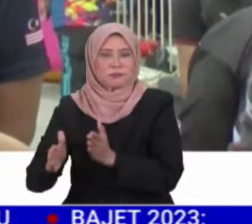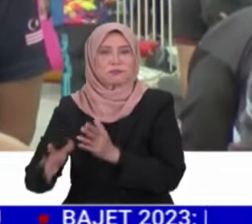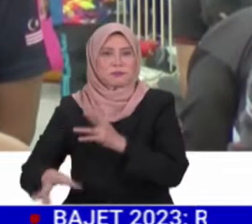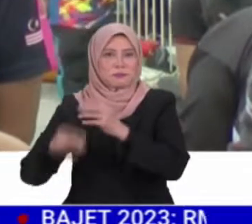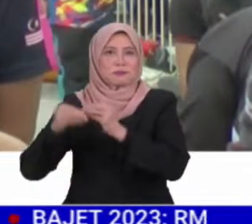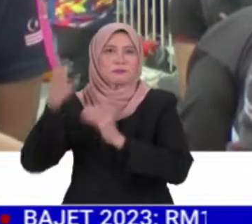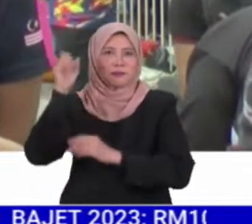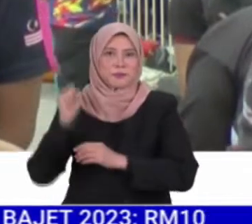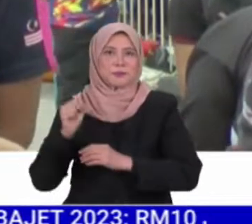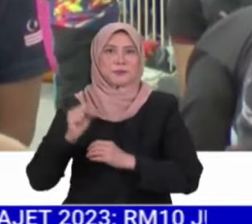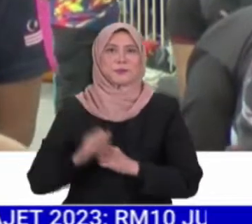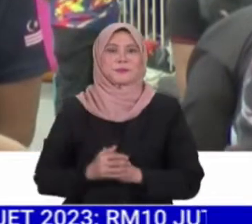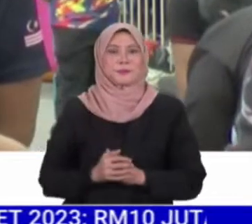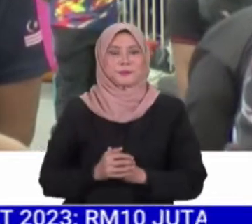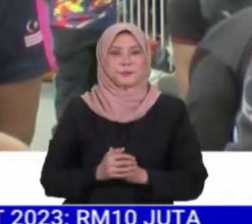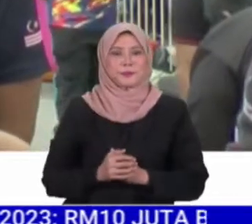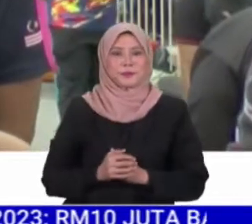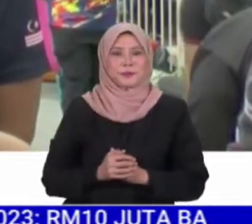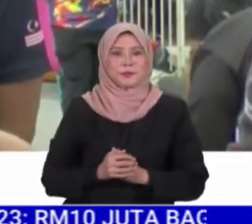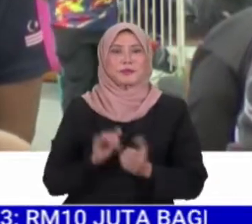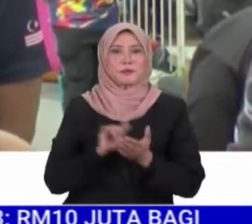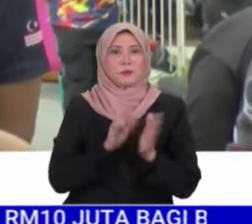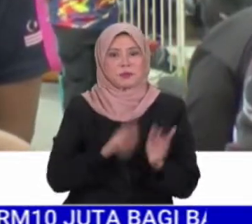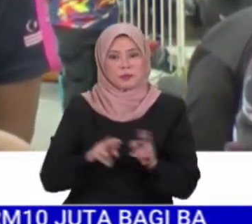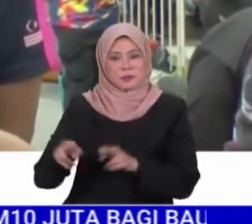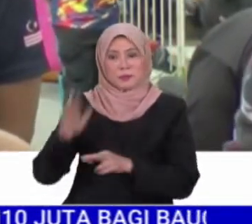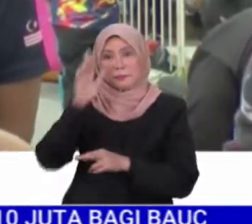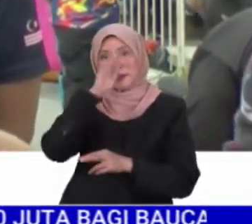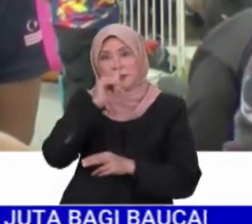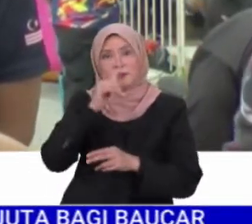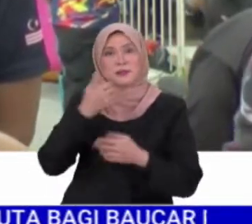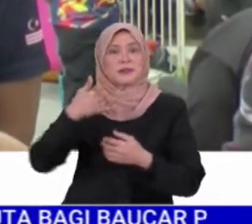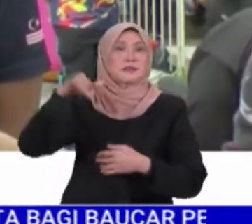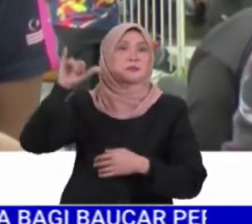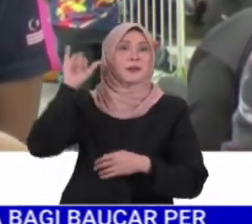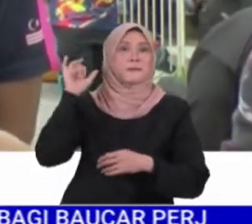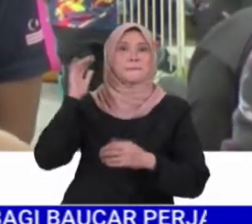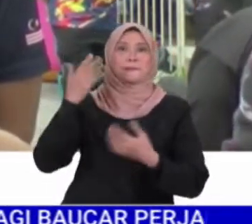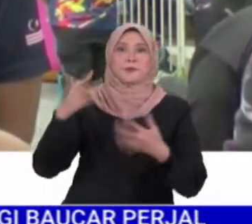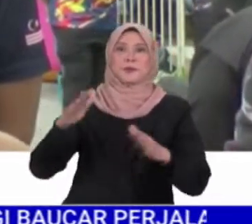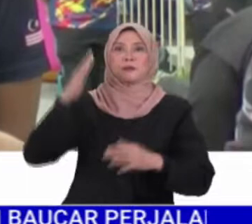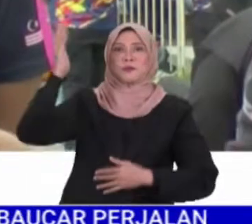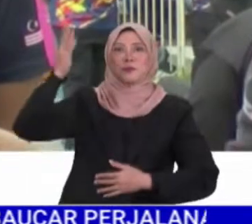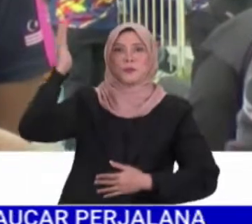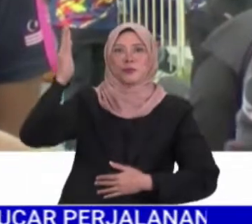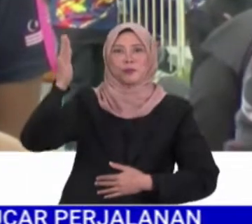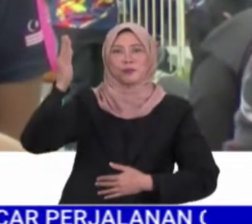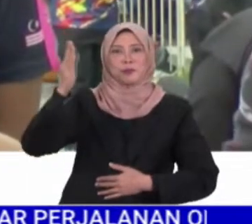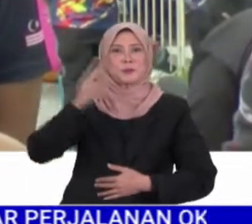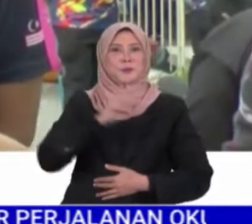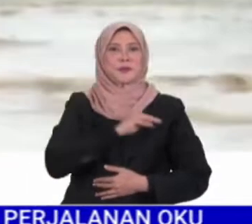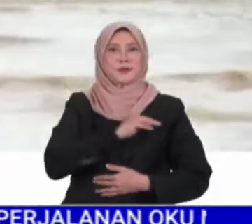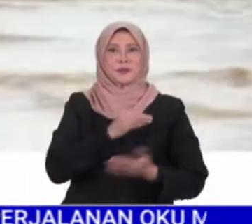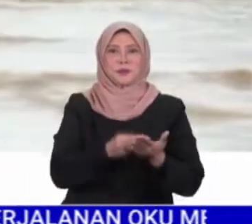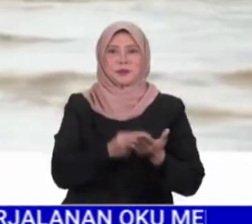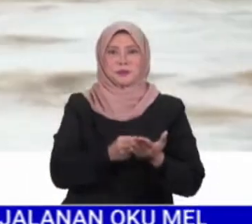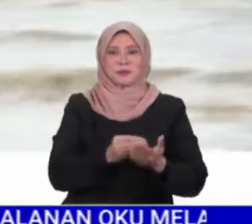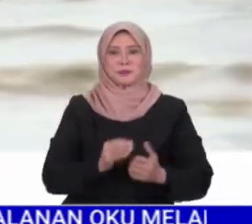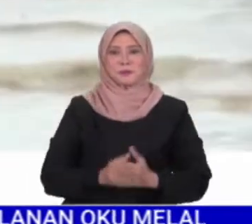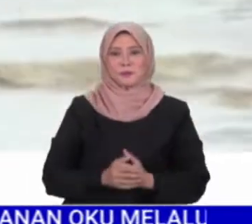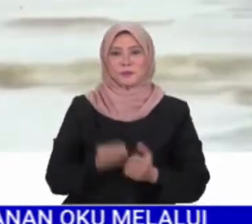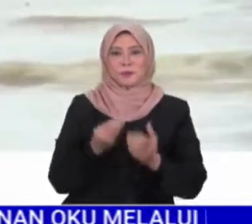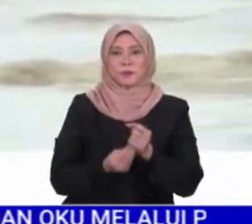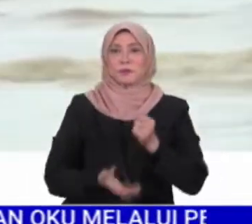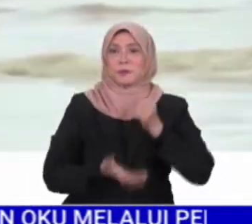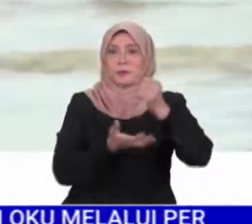merupakan sebahagian daripada perancangan negeri Melaka yang juga telah dibentangkan semalam oleh Yang Berhormat Menteri Kewangan.